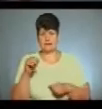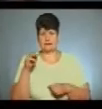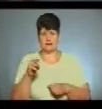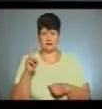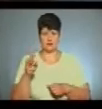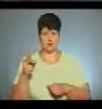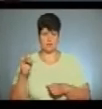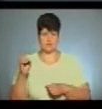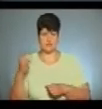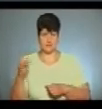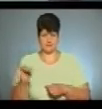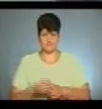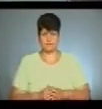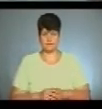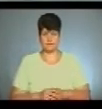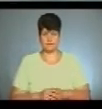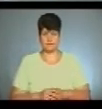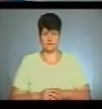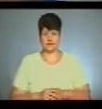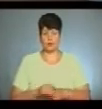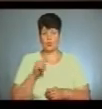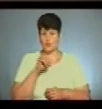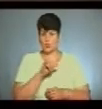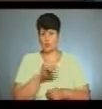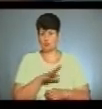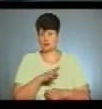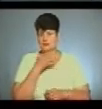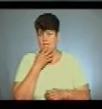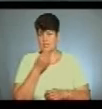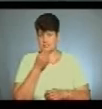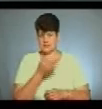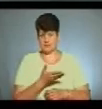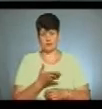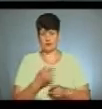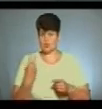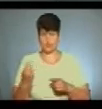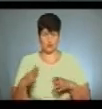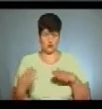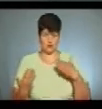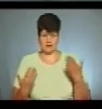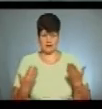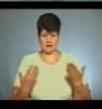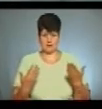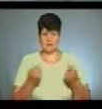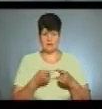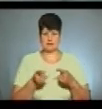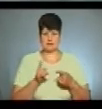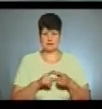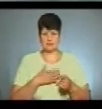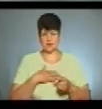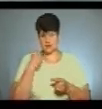Крупський. Прийоми були красиві з двох сторін, мені так здається. Це лично моя